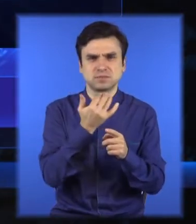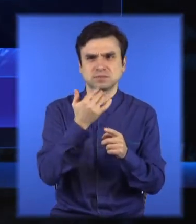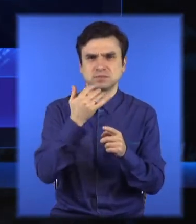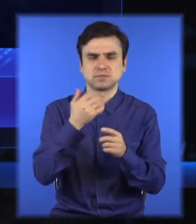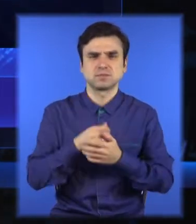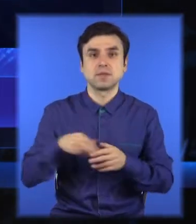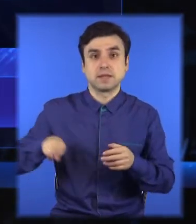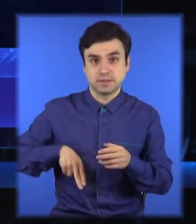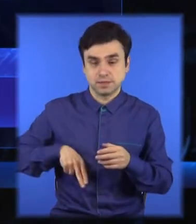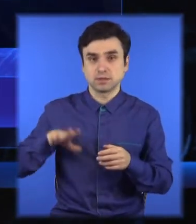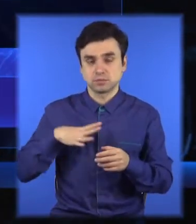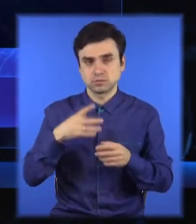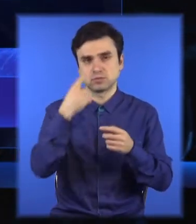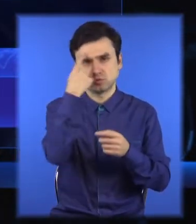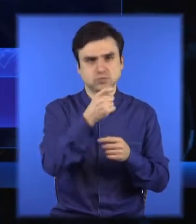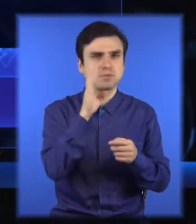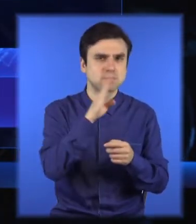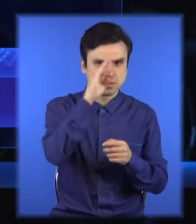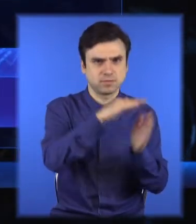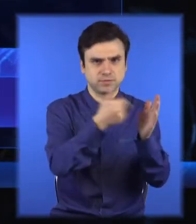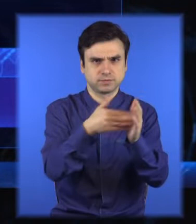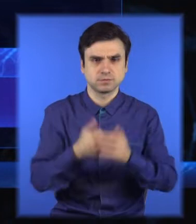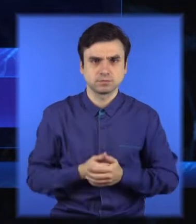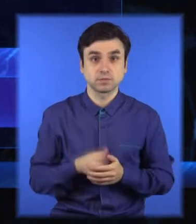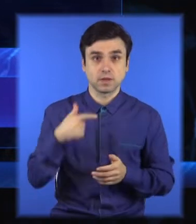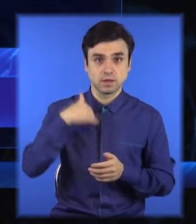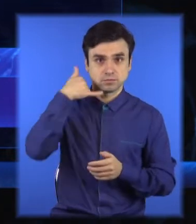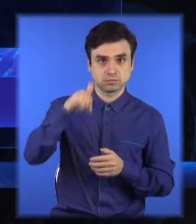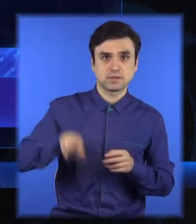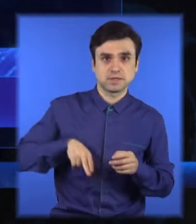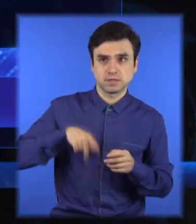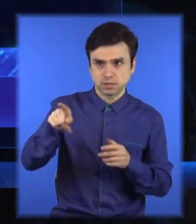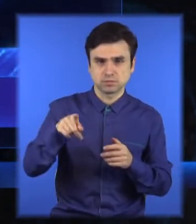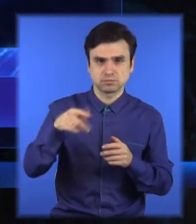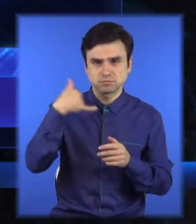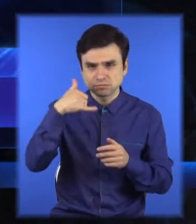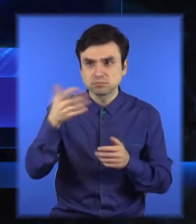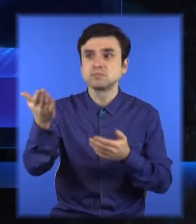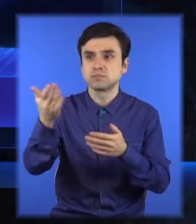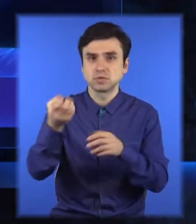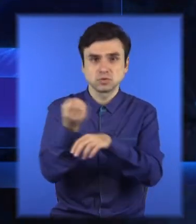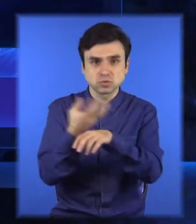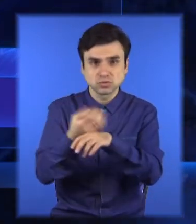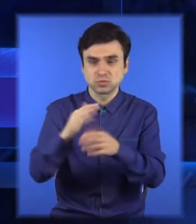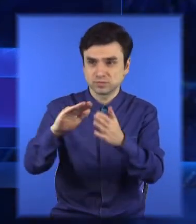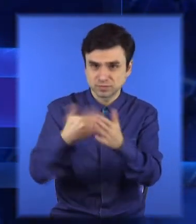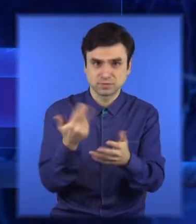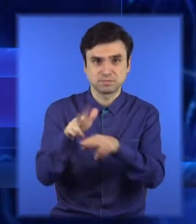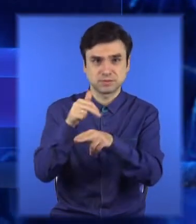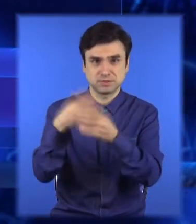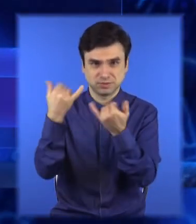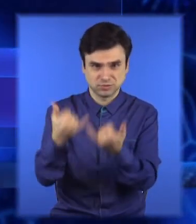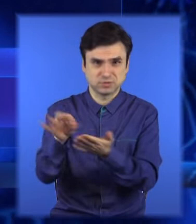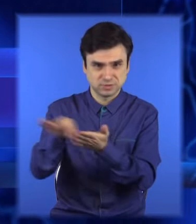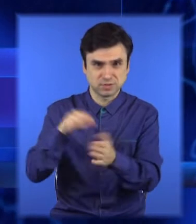до директриси, кажу, чому, говорю, ви не визвали скору допомогу. Кажу, зразу визивають скору допомогу. І поліцію визивають зразу.